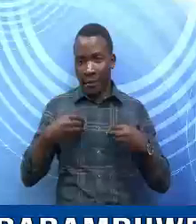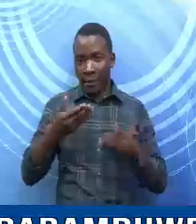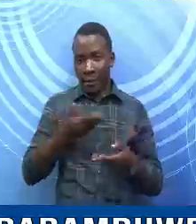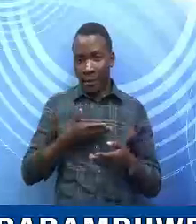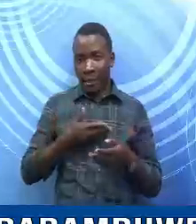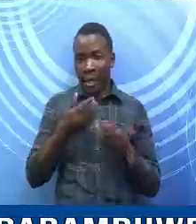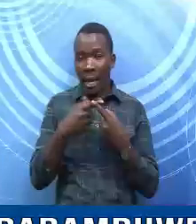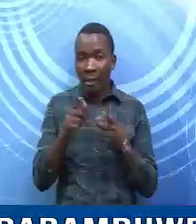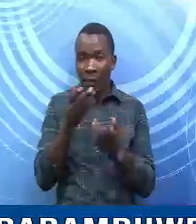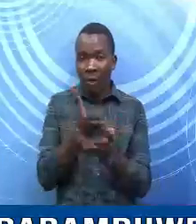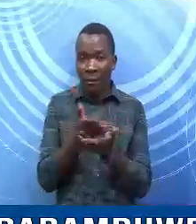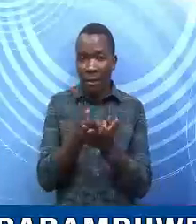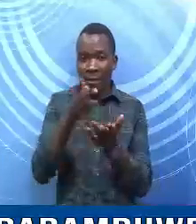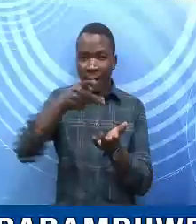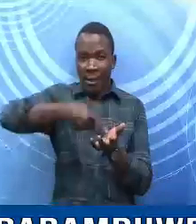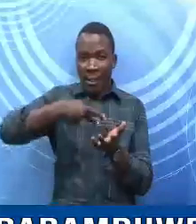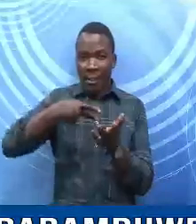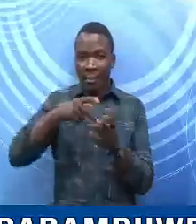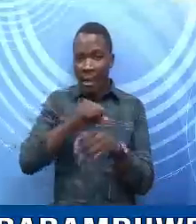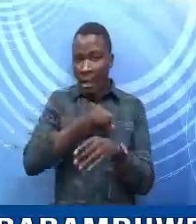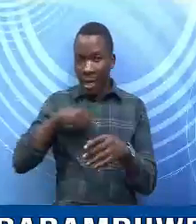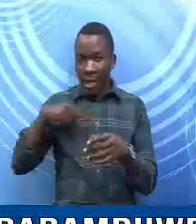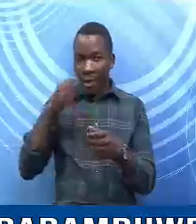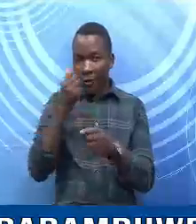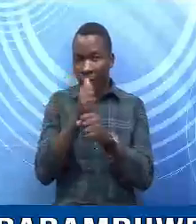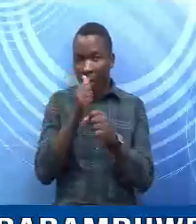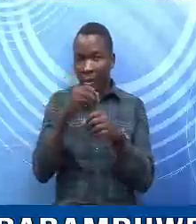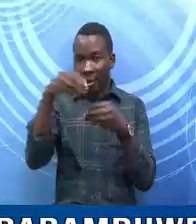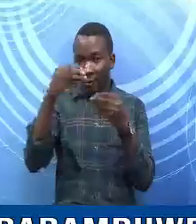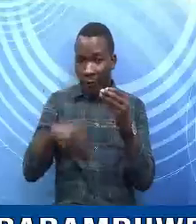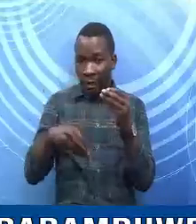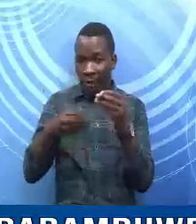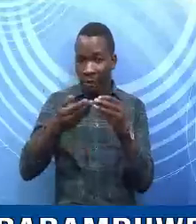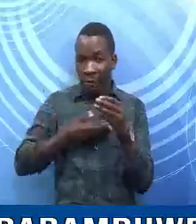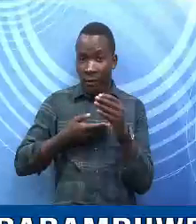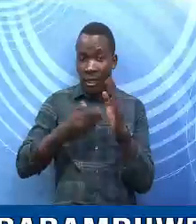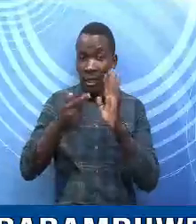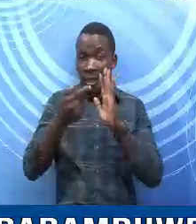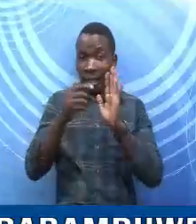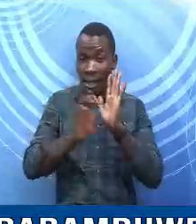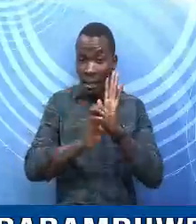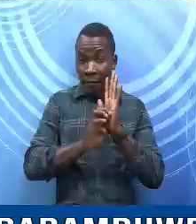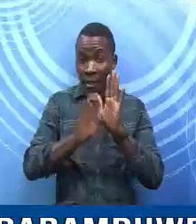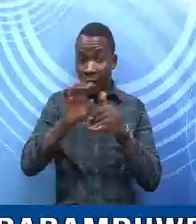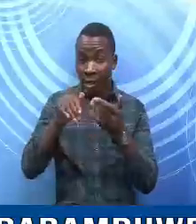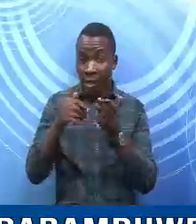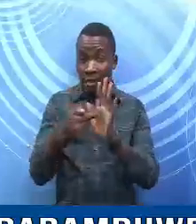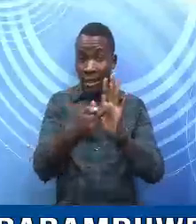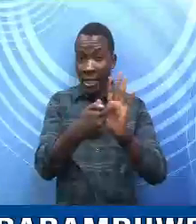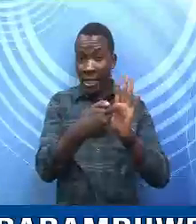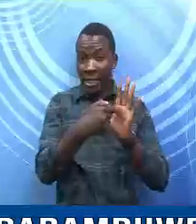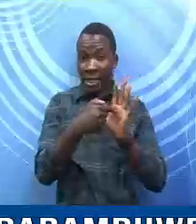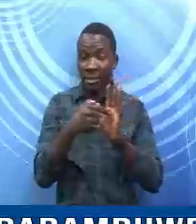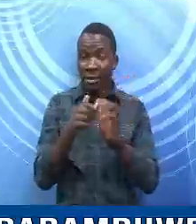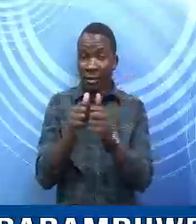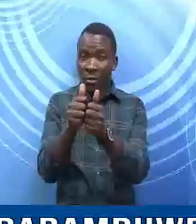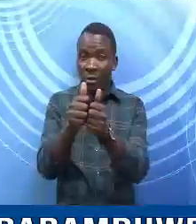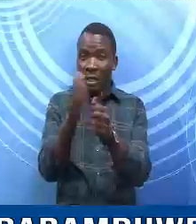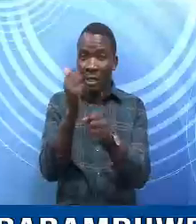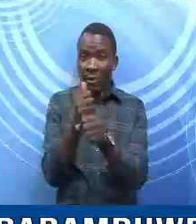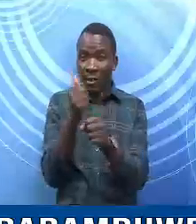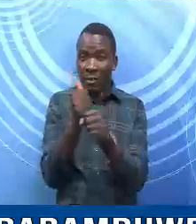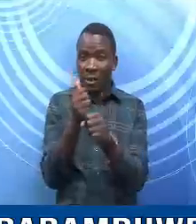ko ayo mafaranga. Twakoze amafagitire, dufite ibimenyetso byose bigaragara ko ari ibyo twajyanye n'abakozi bahakoze,